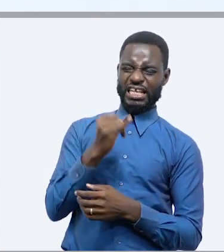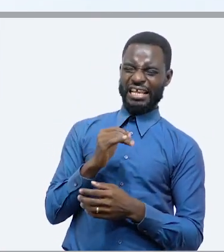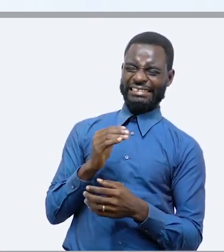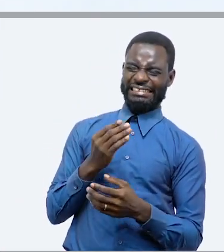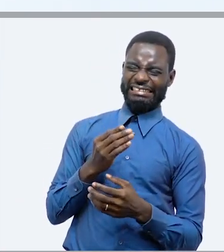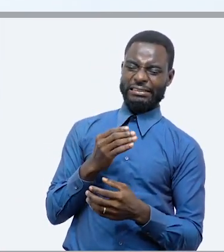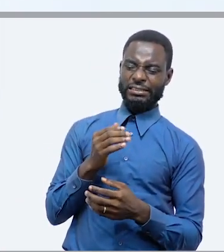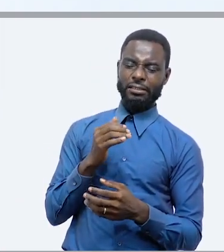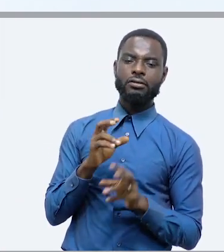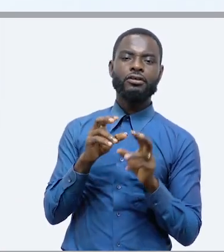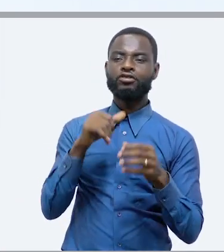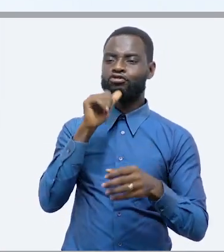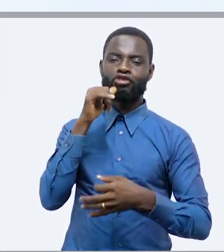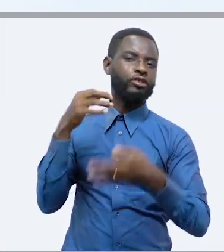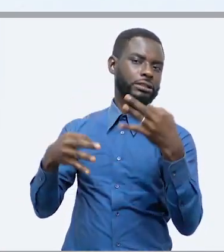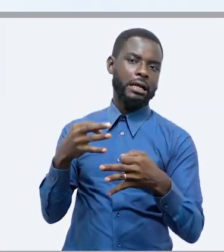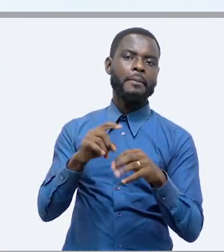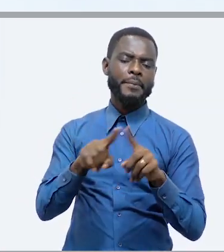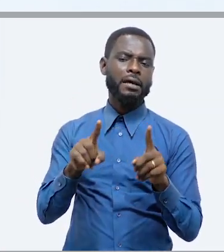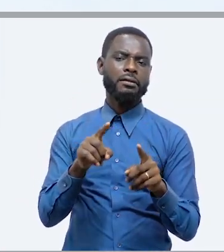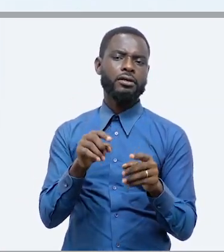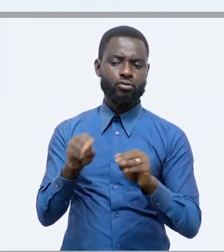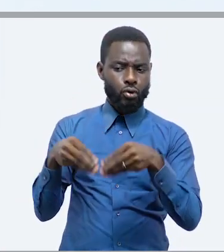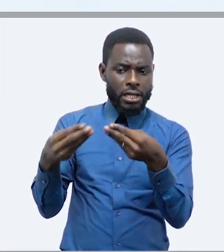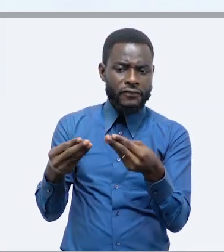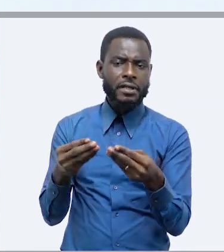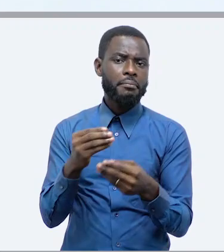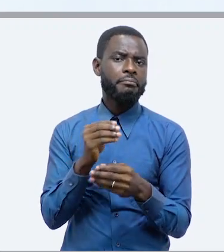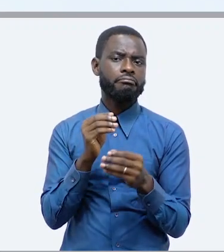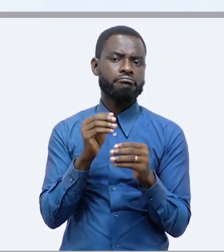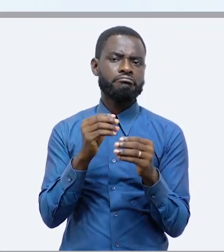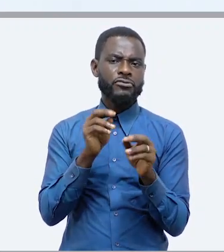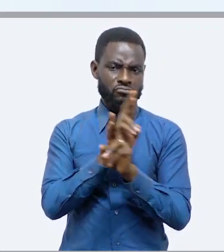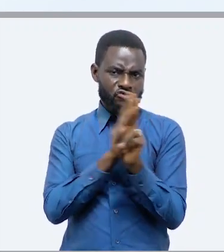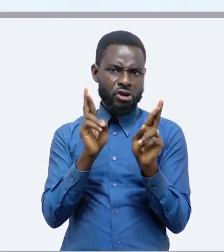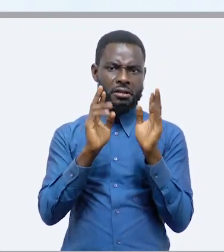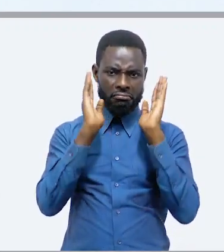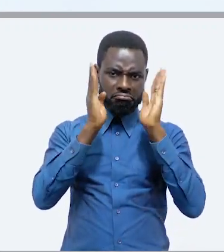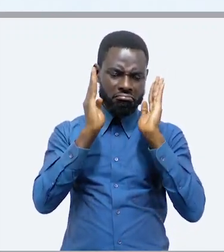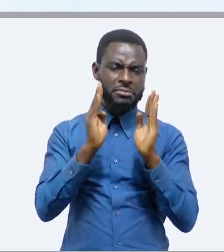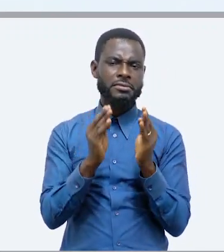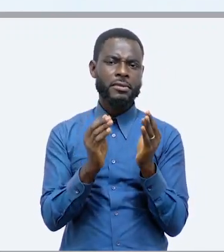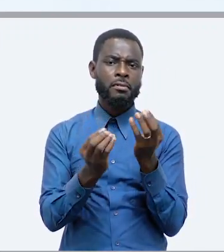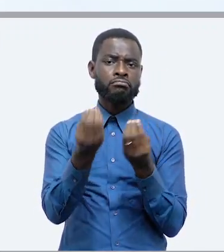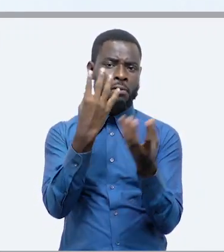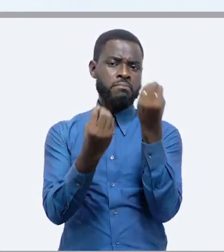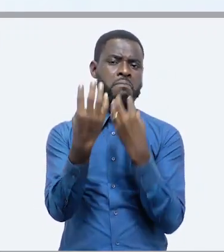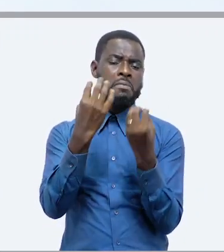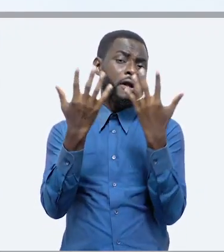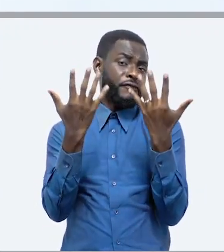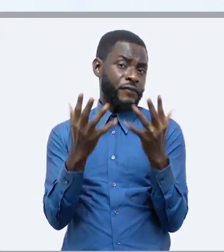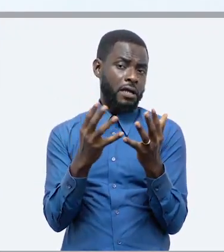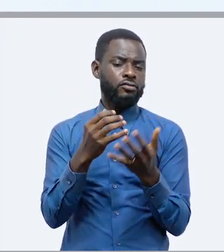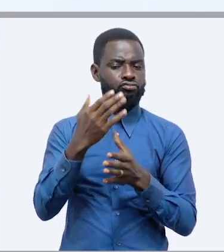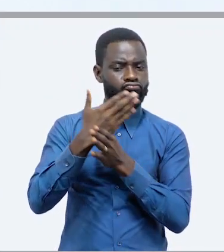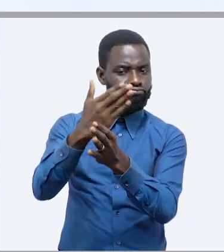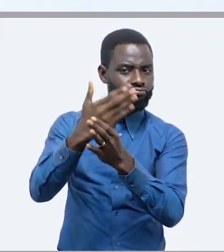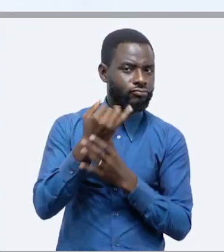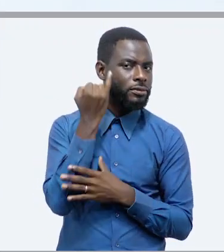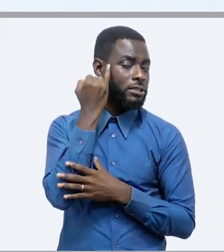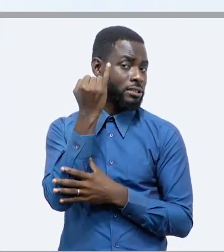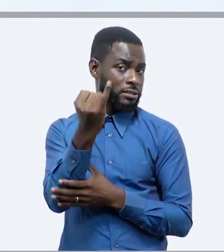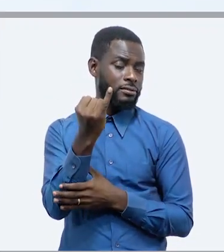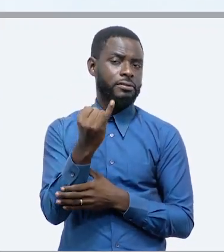Biye jiheni ke afonbo nini. Ke hano kofemo. Oba akwe nini fon. Ke ji eje mo titri ni ye hiyan